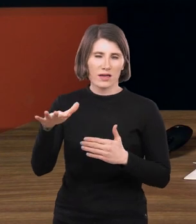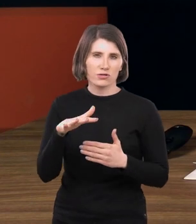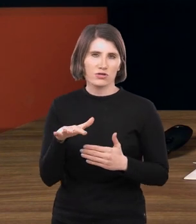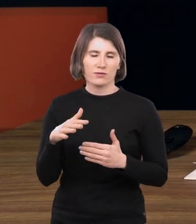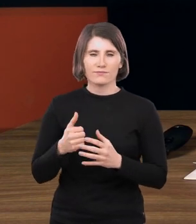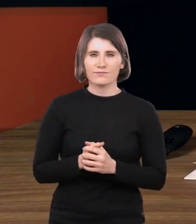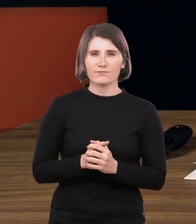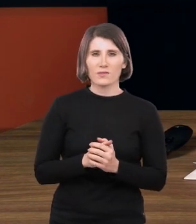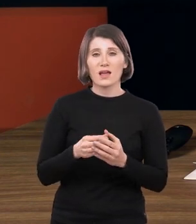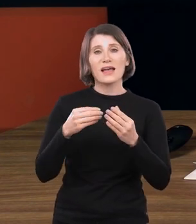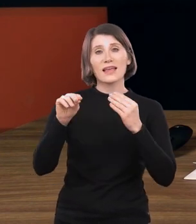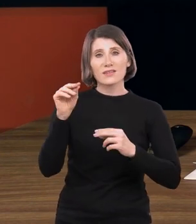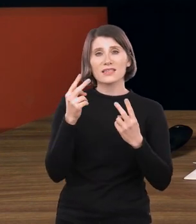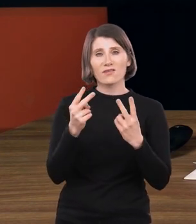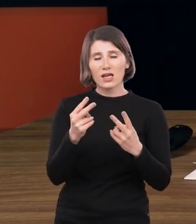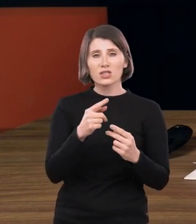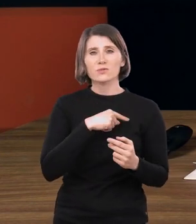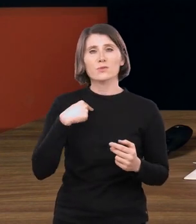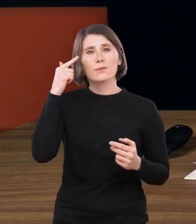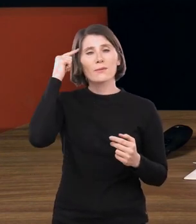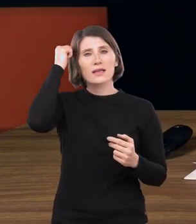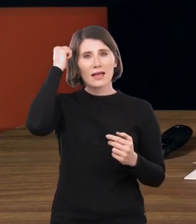to, żeby pamiętać o tym, że